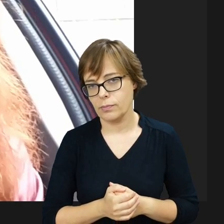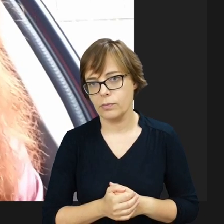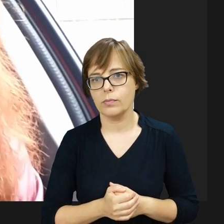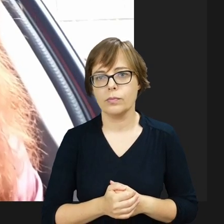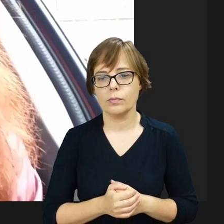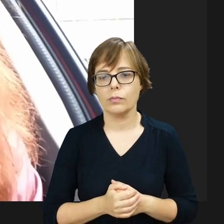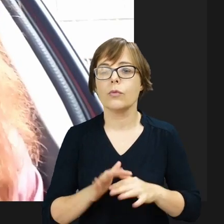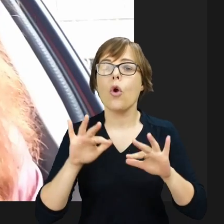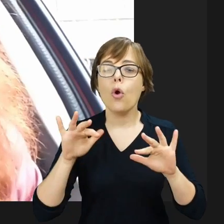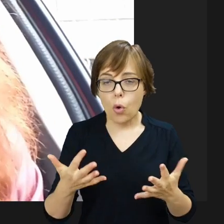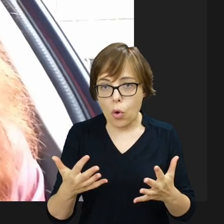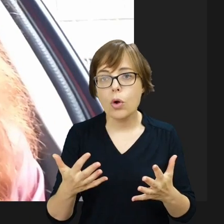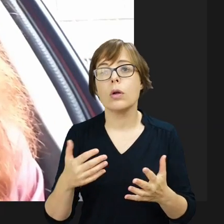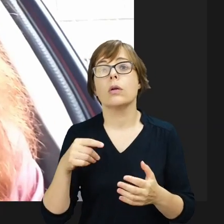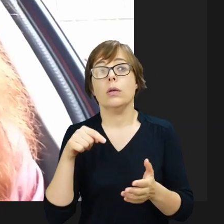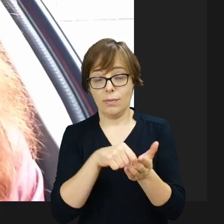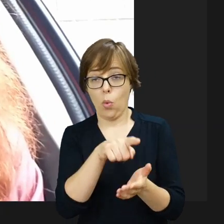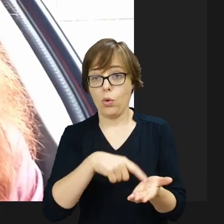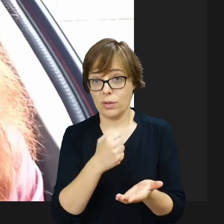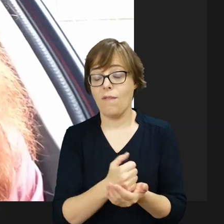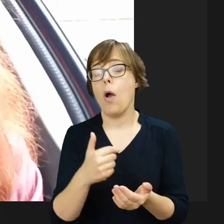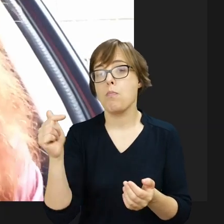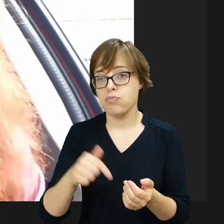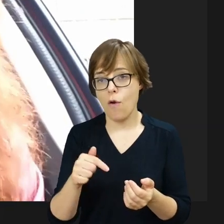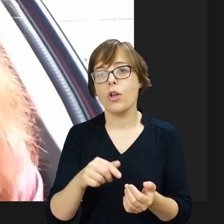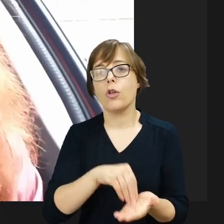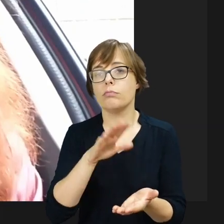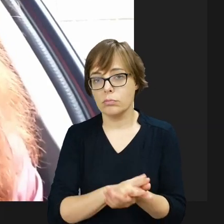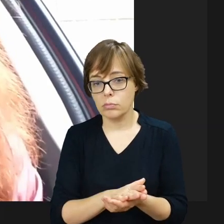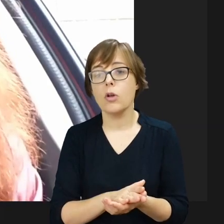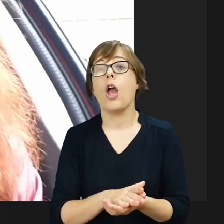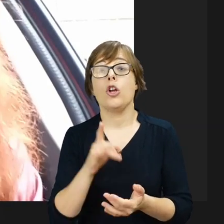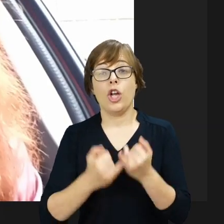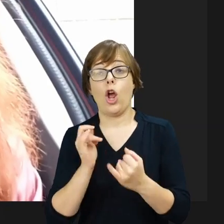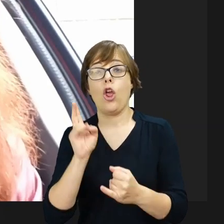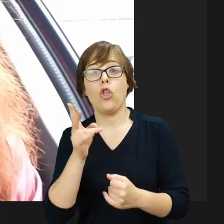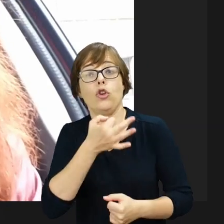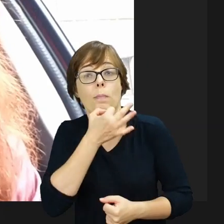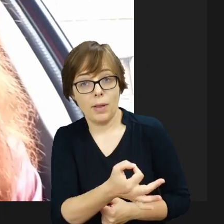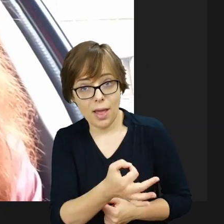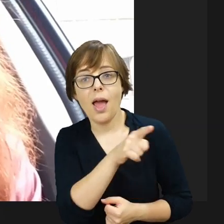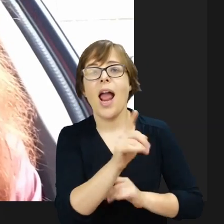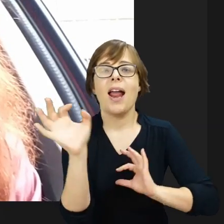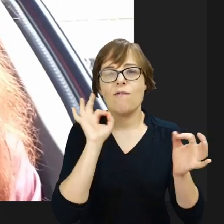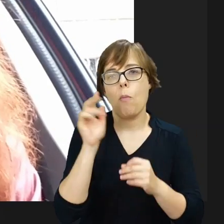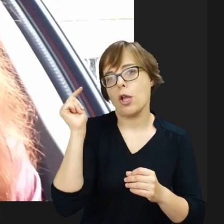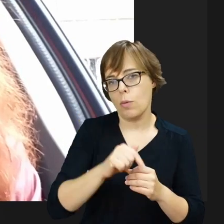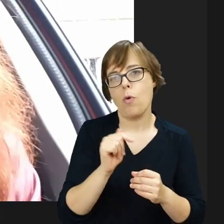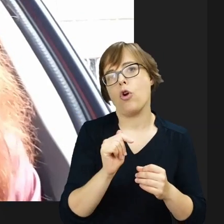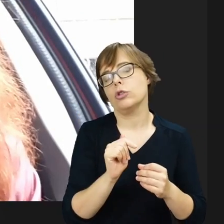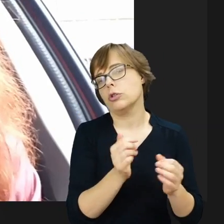powinno być domniemanie tego, że informacji należy udzielić natychmiast i bez tych